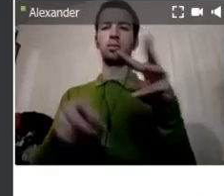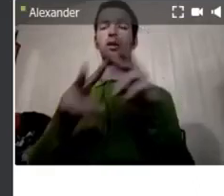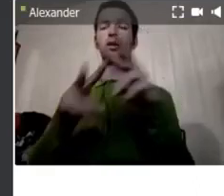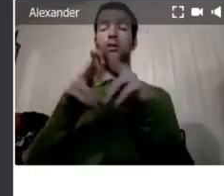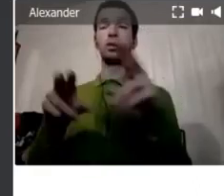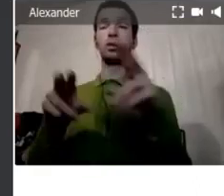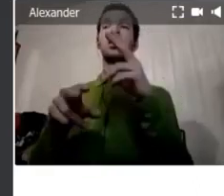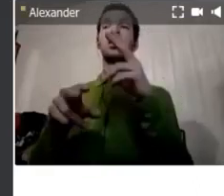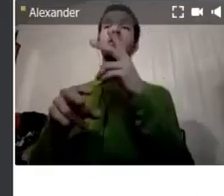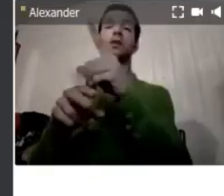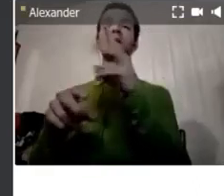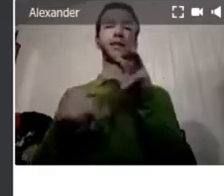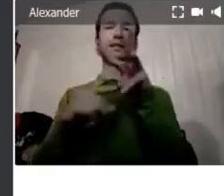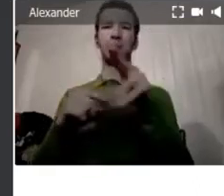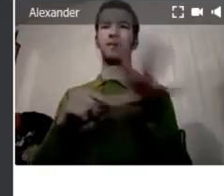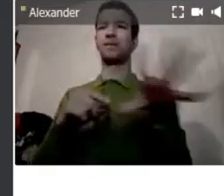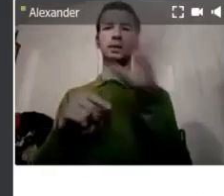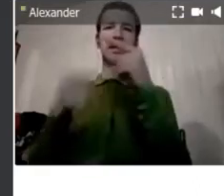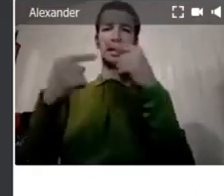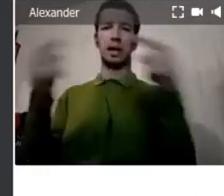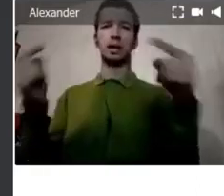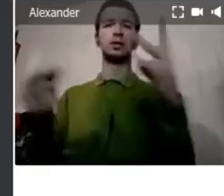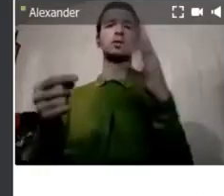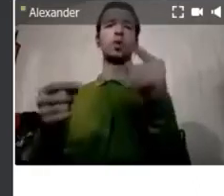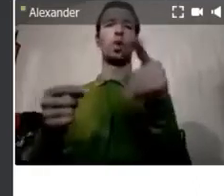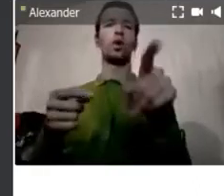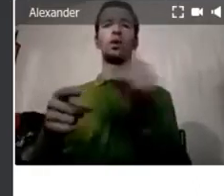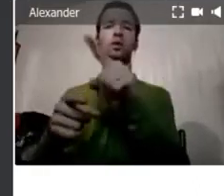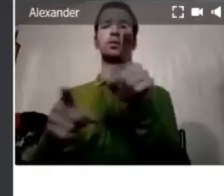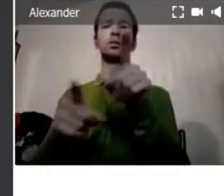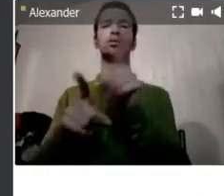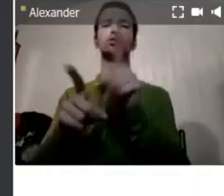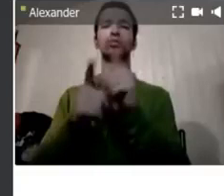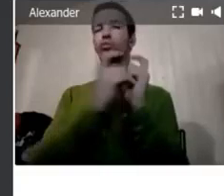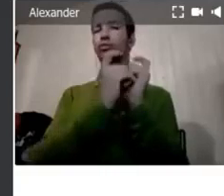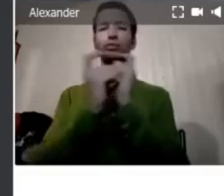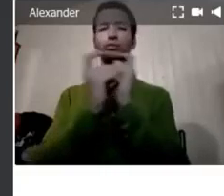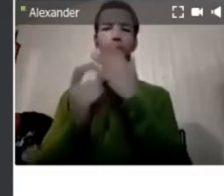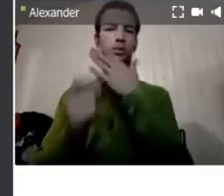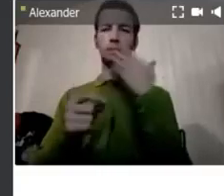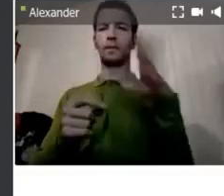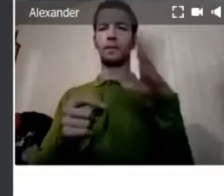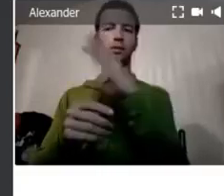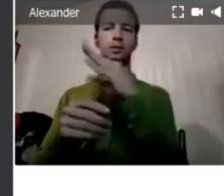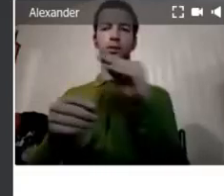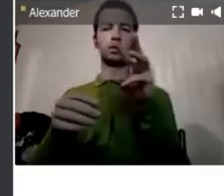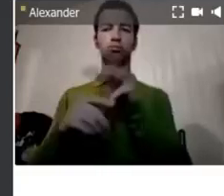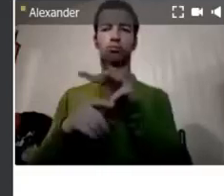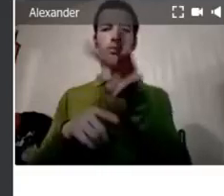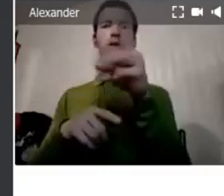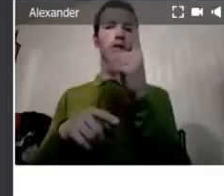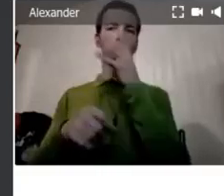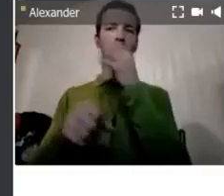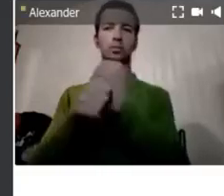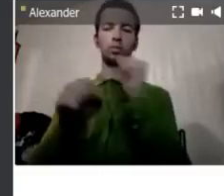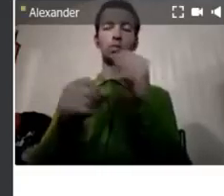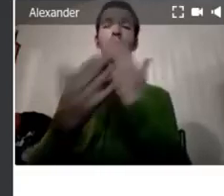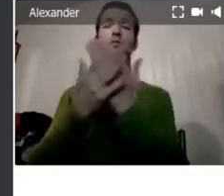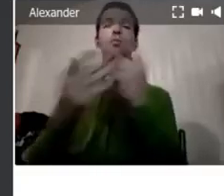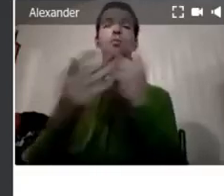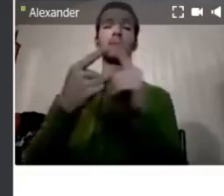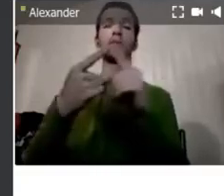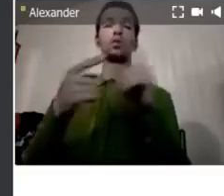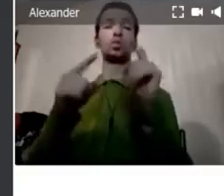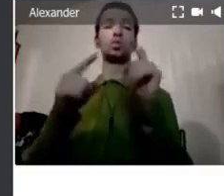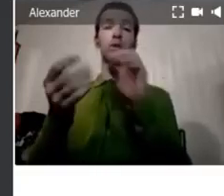очень быстро зарабатывать. Очень быстро. Далее. В программе по ценным бумагам у нас бинар. Тоже очень